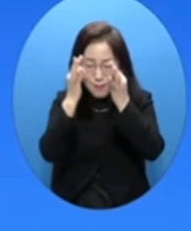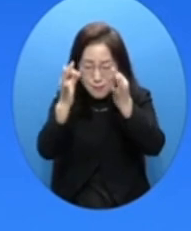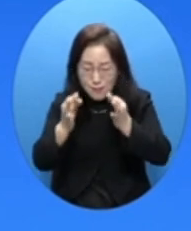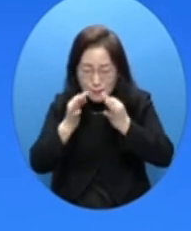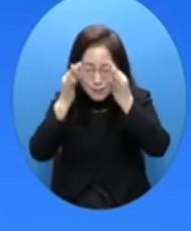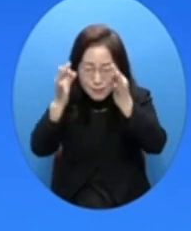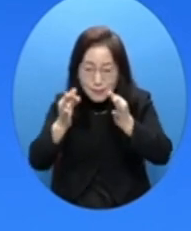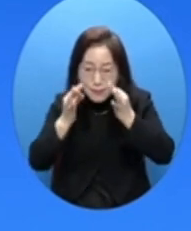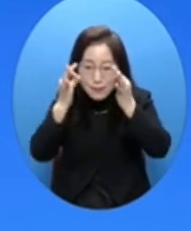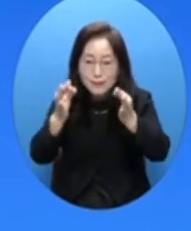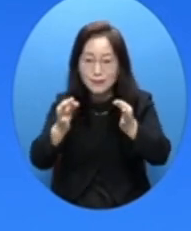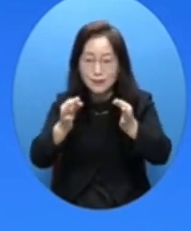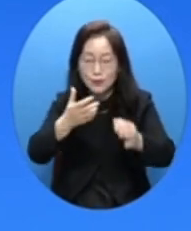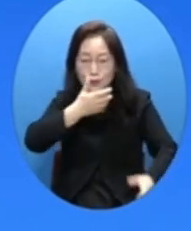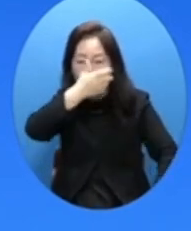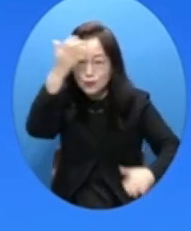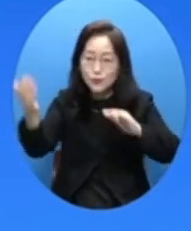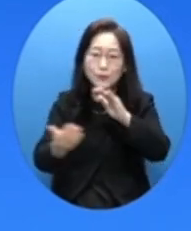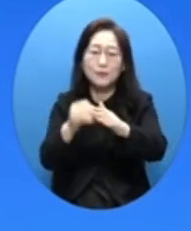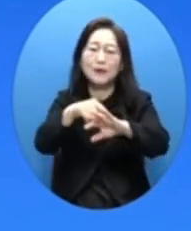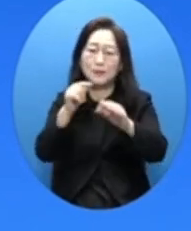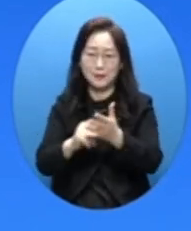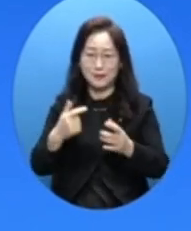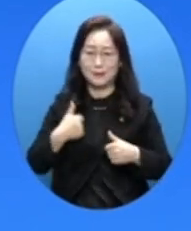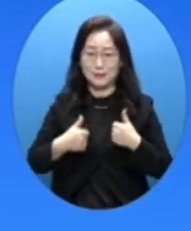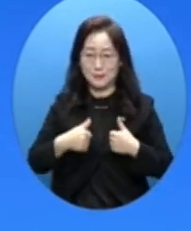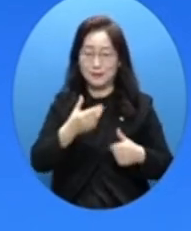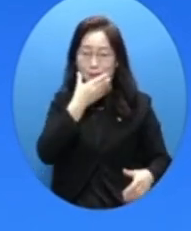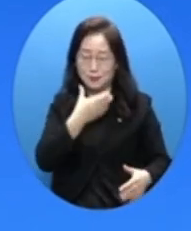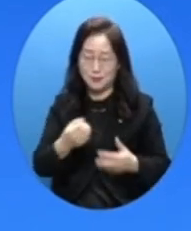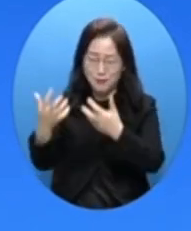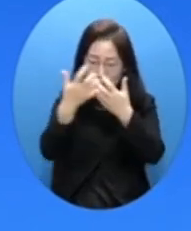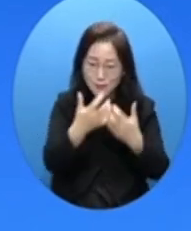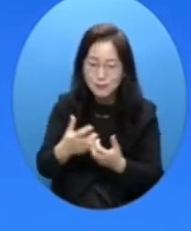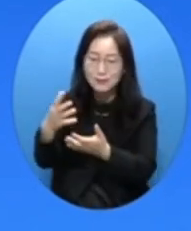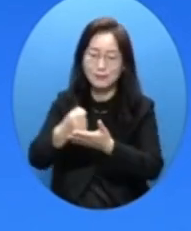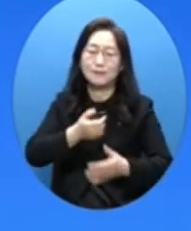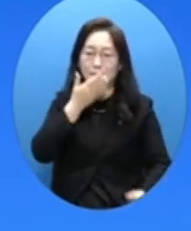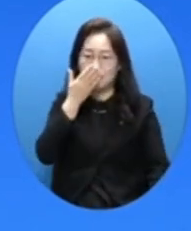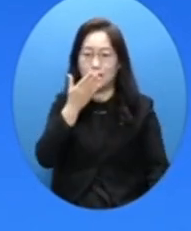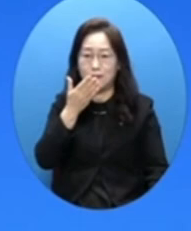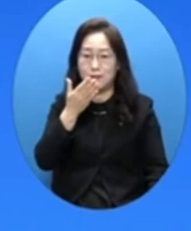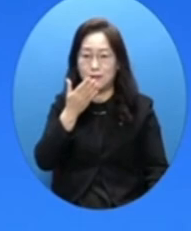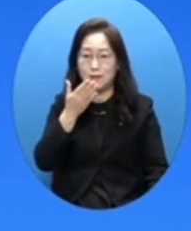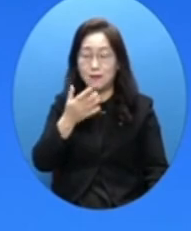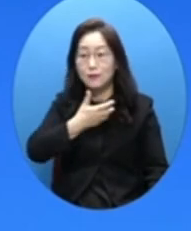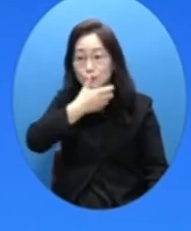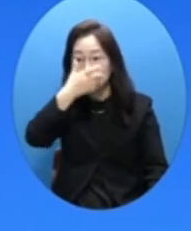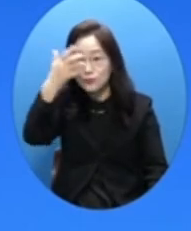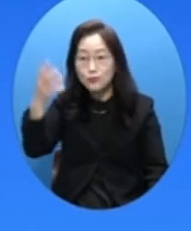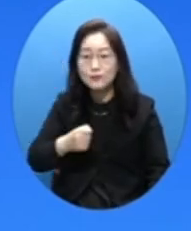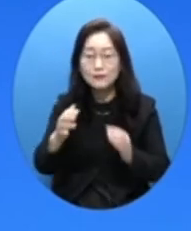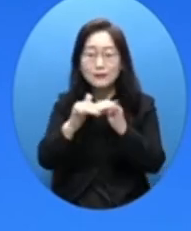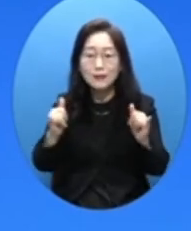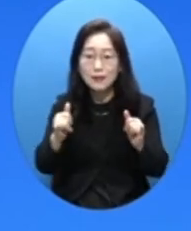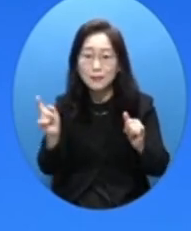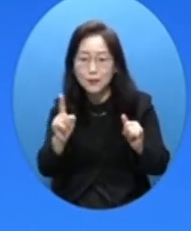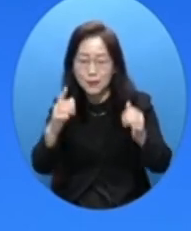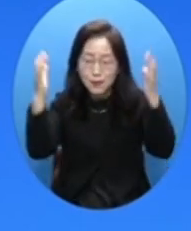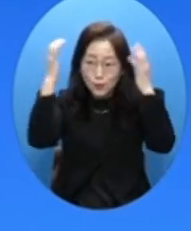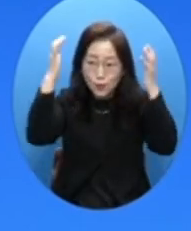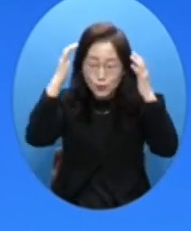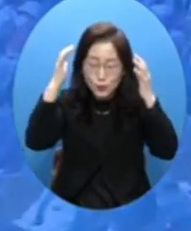당하게 됩니다 꿈을 이루어 나가면서 마음에 기쁨과 행복인 넘쳐나게 되는 것입니다 그렇기 때문에 꿈을 꾸는 사람은 어떠한